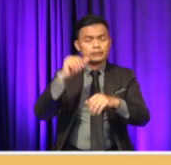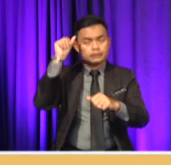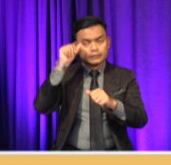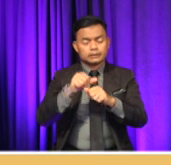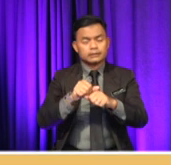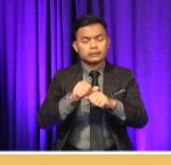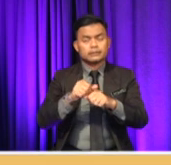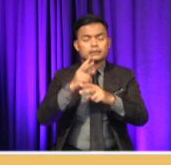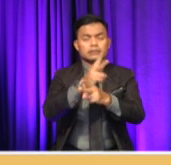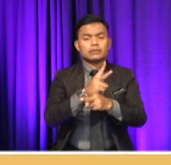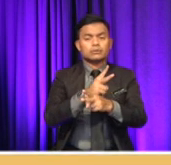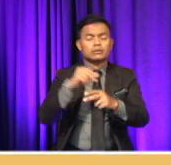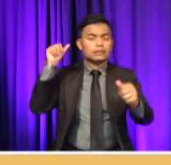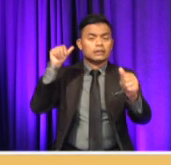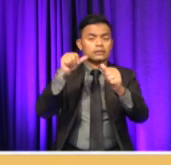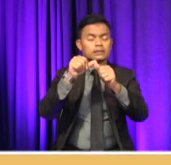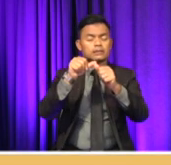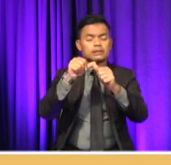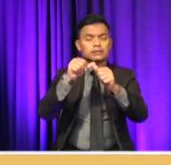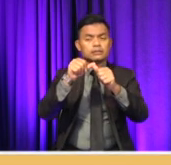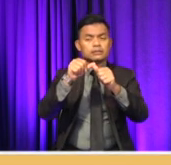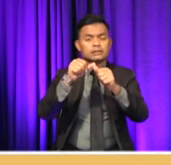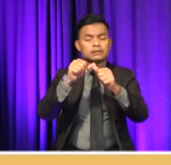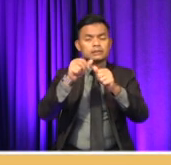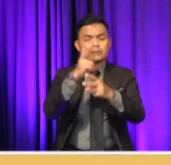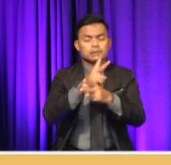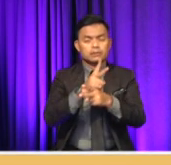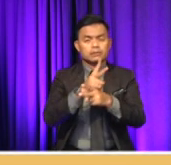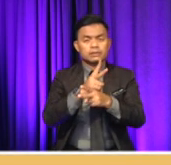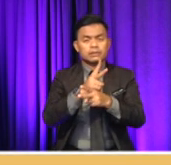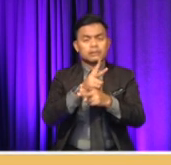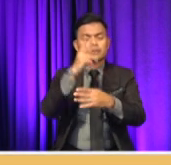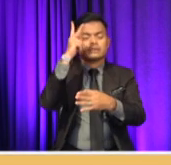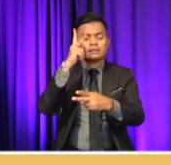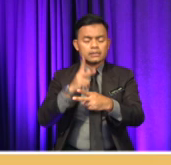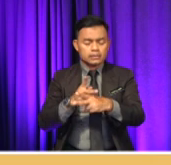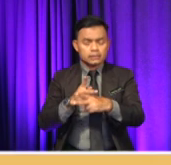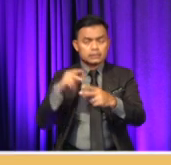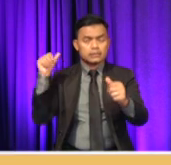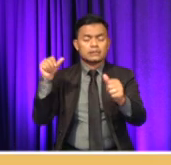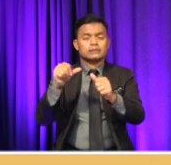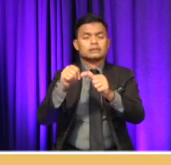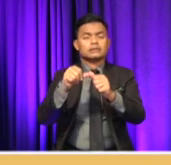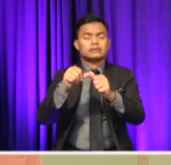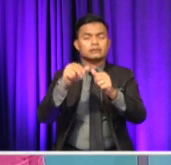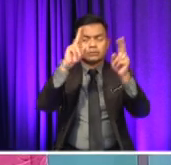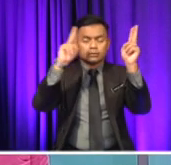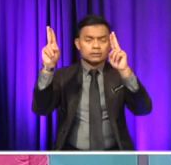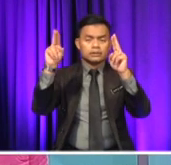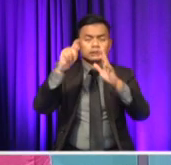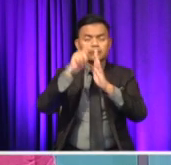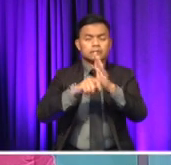arak Oke injak kawanan aliran kawal kadar aliran udara tema 4 nak laju ataupun